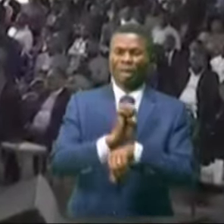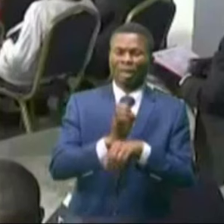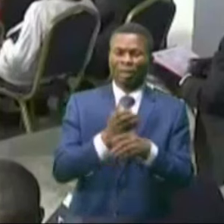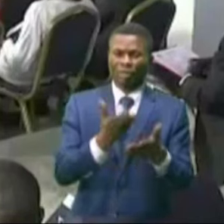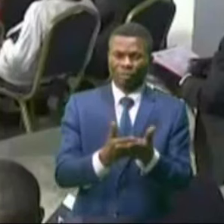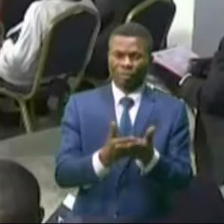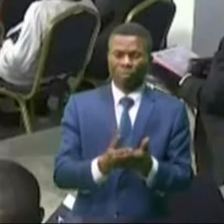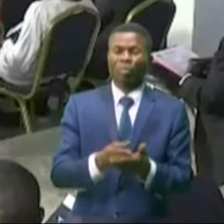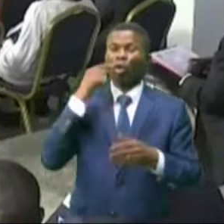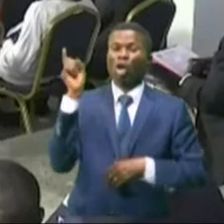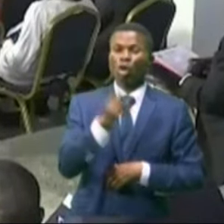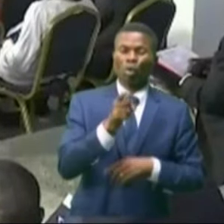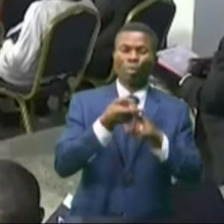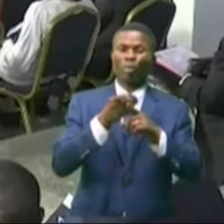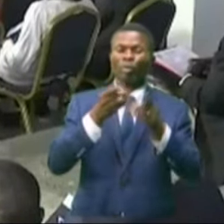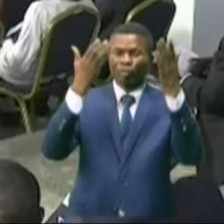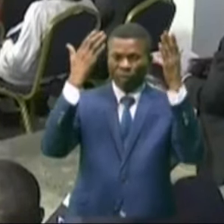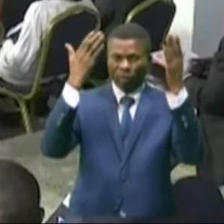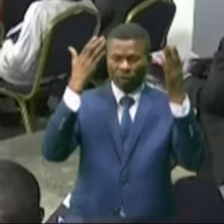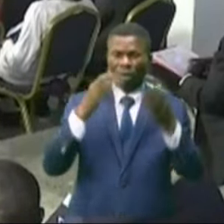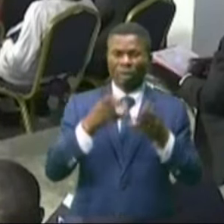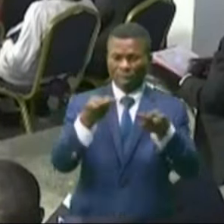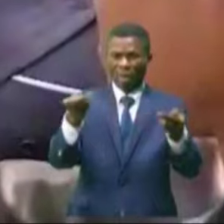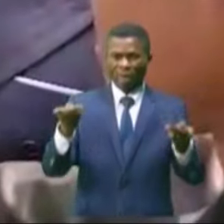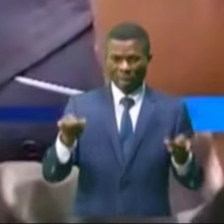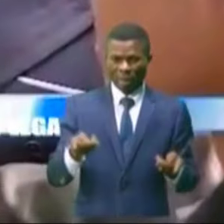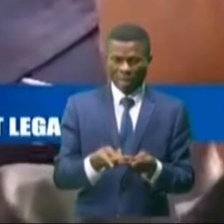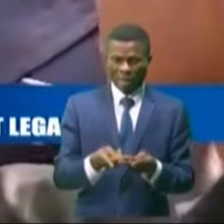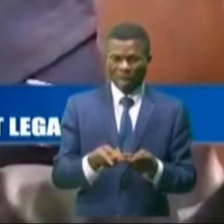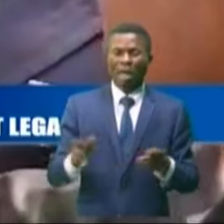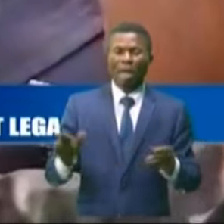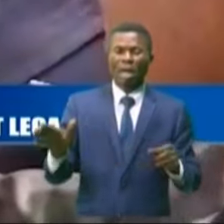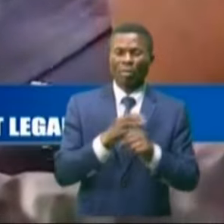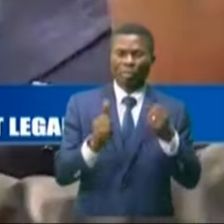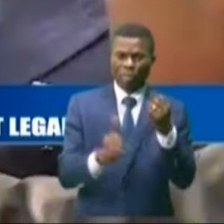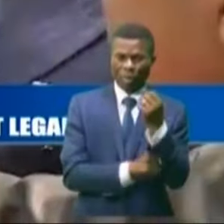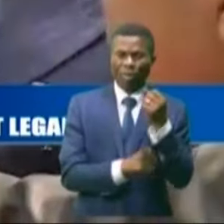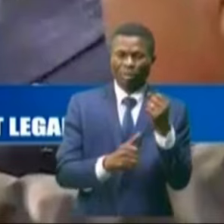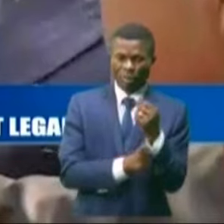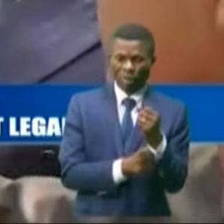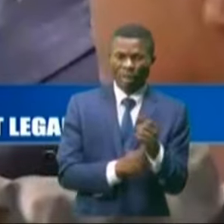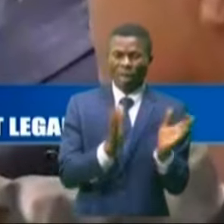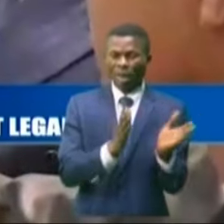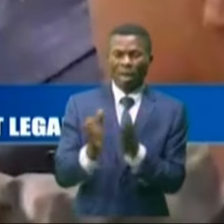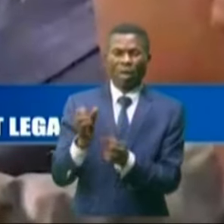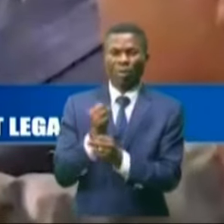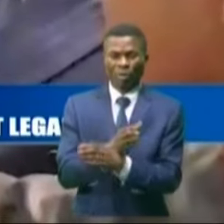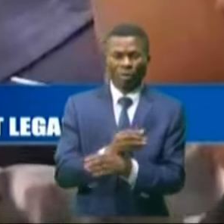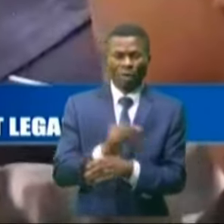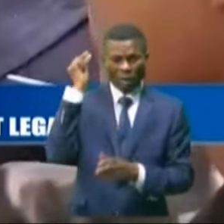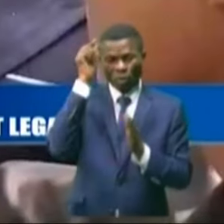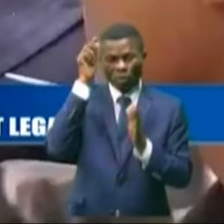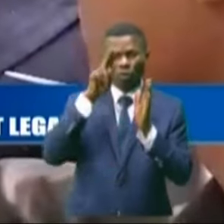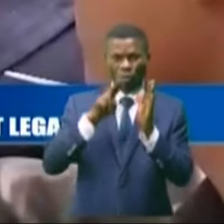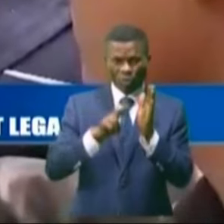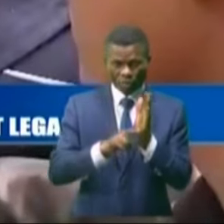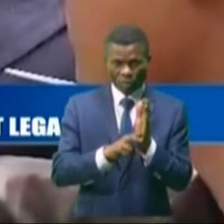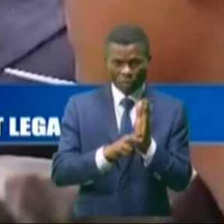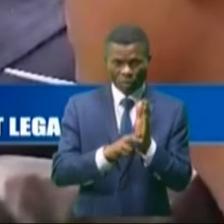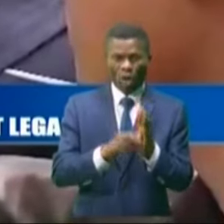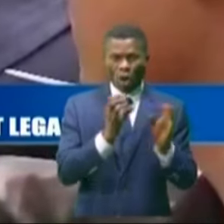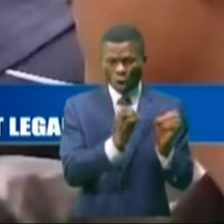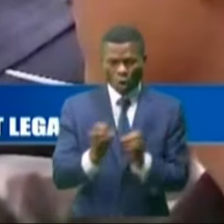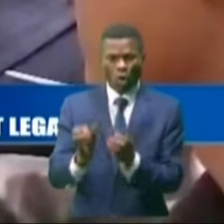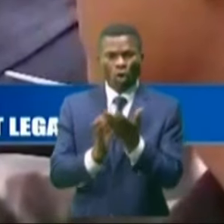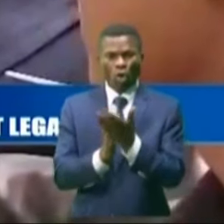divin. La salle a trouvé des réponses. C'est la disponibilité du gouvernement de mettre de l'ordre